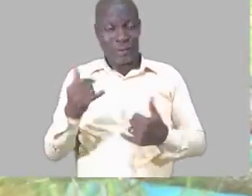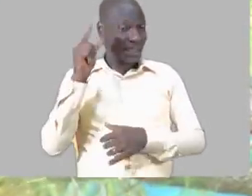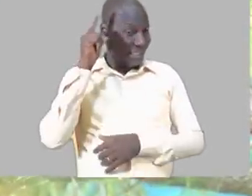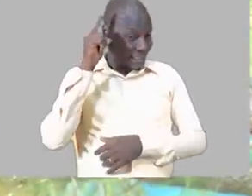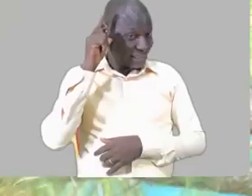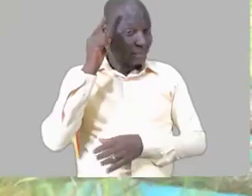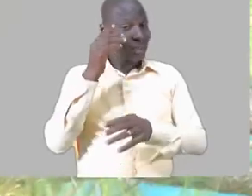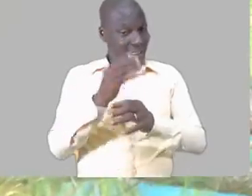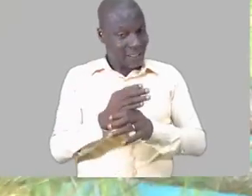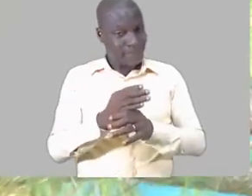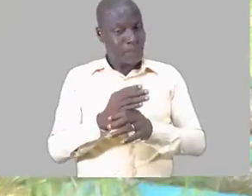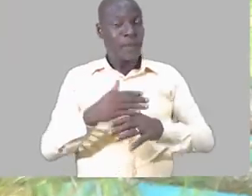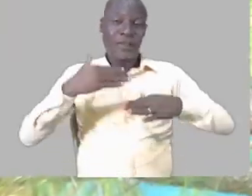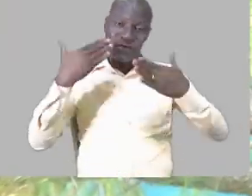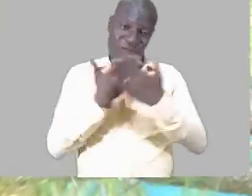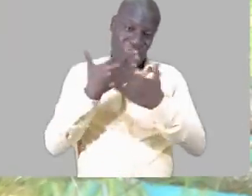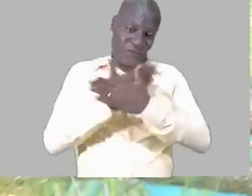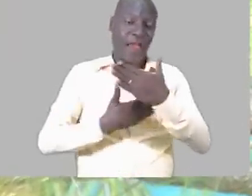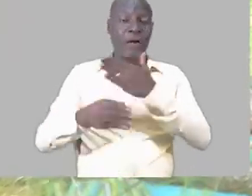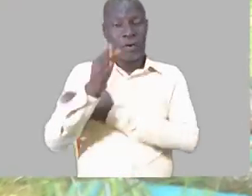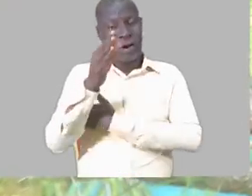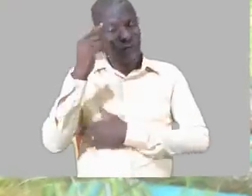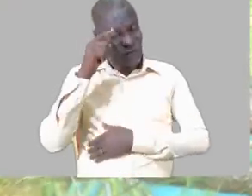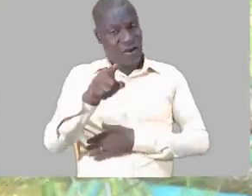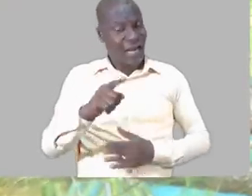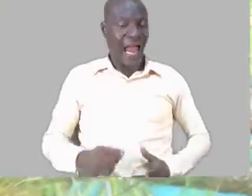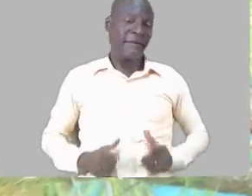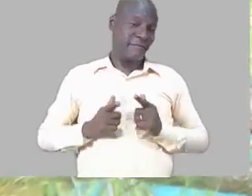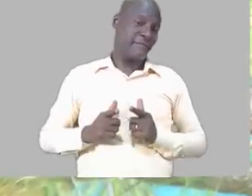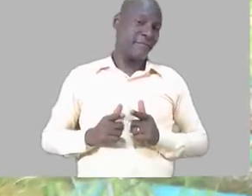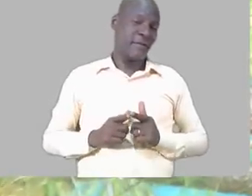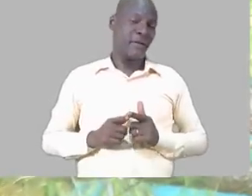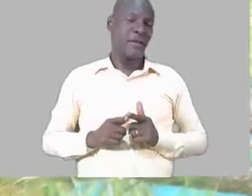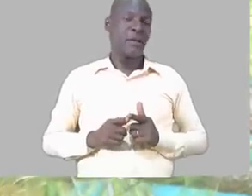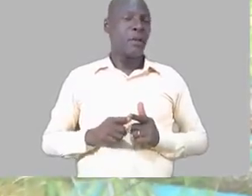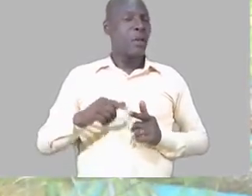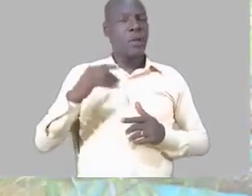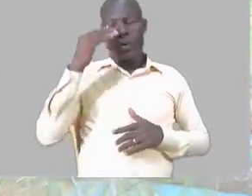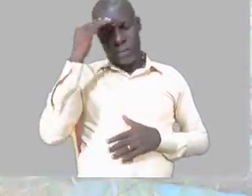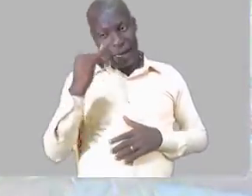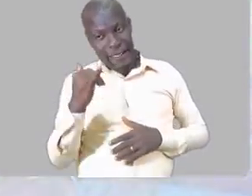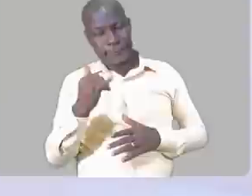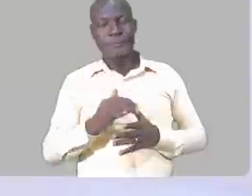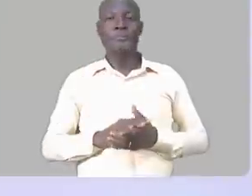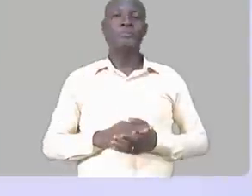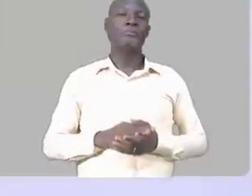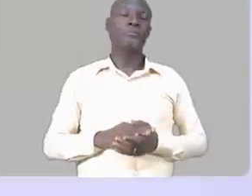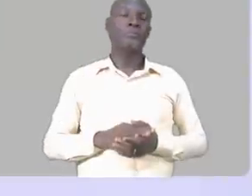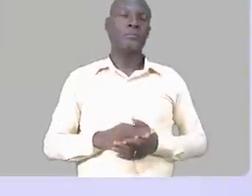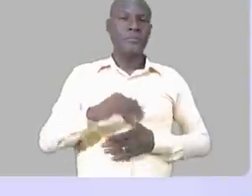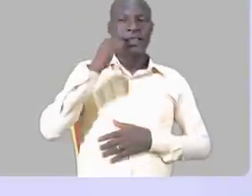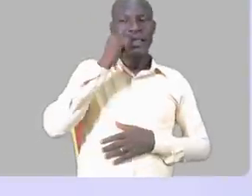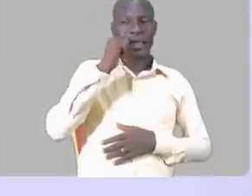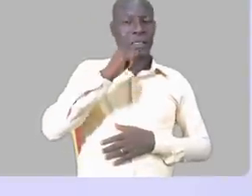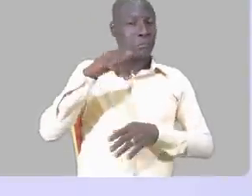hwan na suro onyankopon e wo abrabom die ababa wa ekoye ye ano